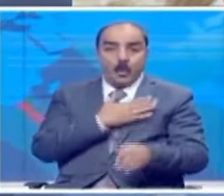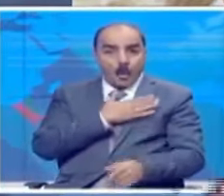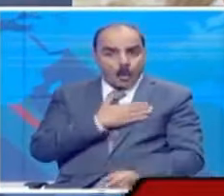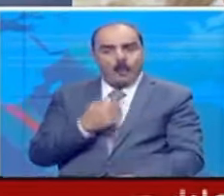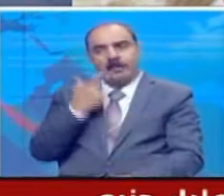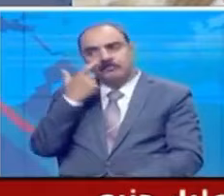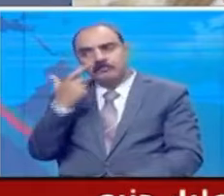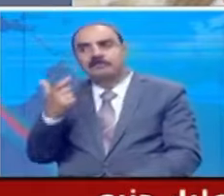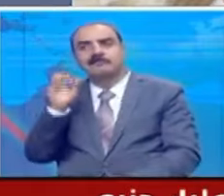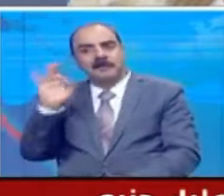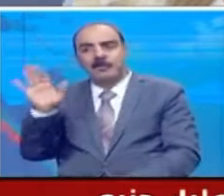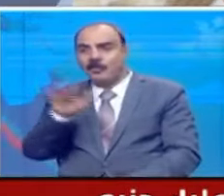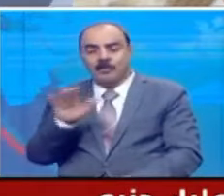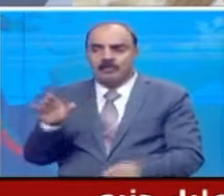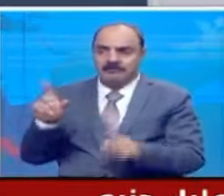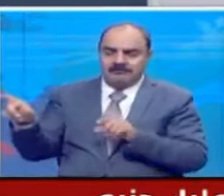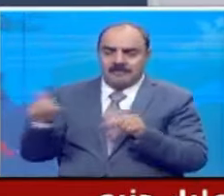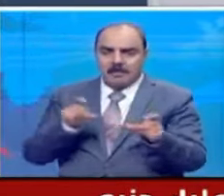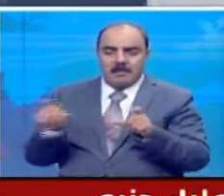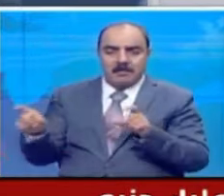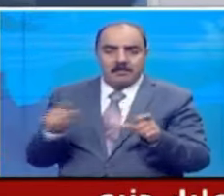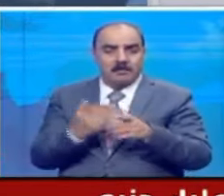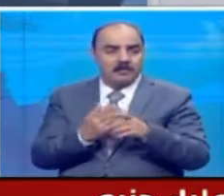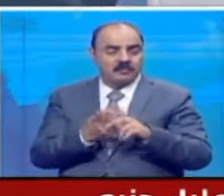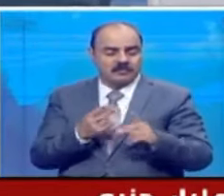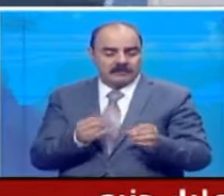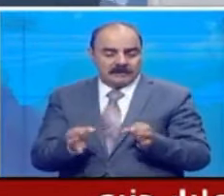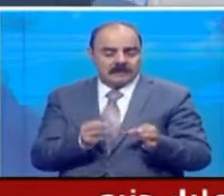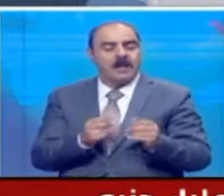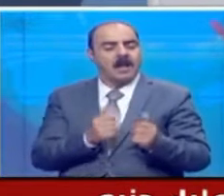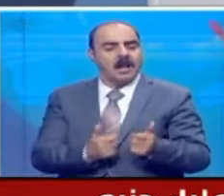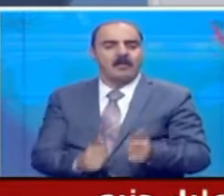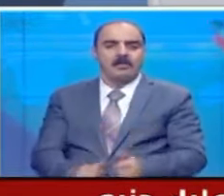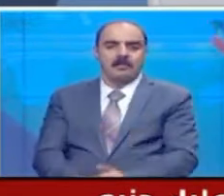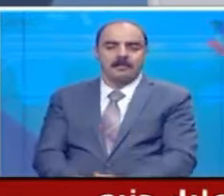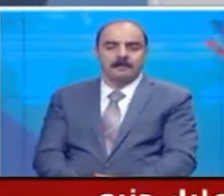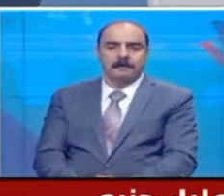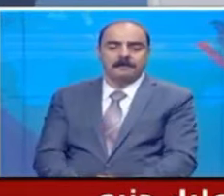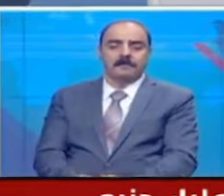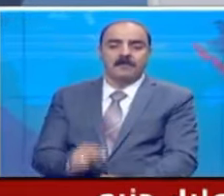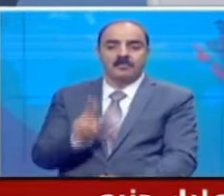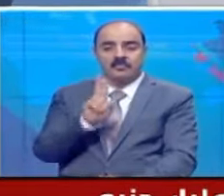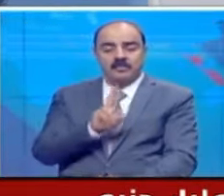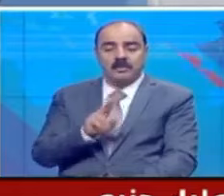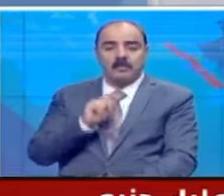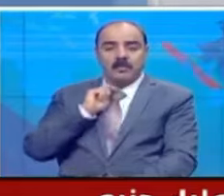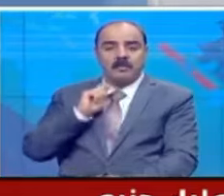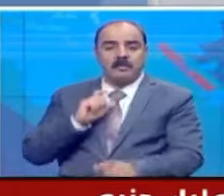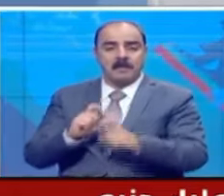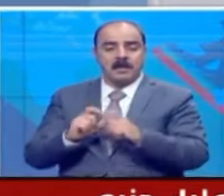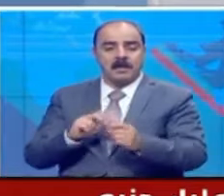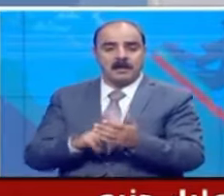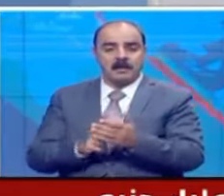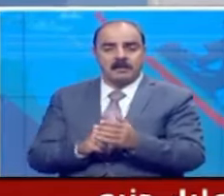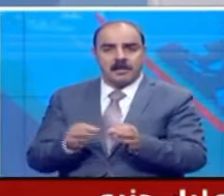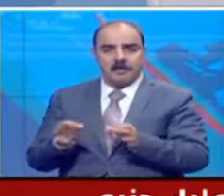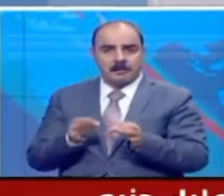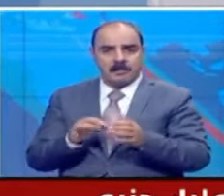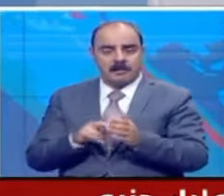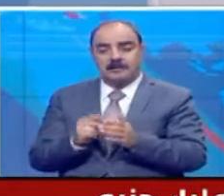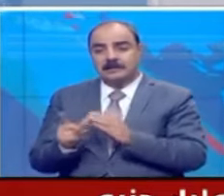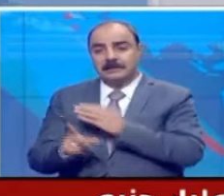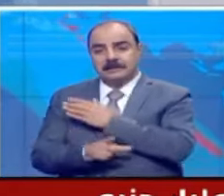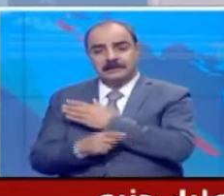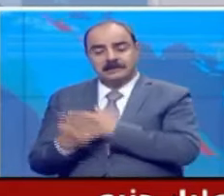يكون تأثيرها إيجابي بشكل كبير جدا على المواطن خلال الفترة المقبلة. دكتور محمد، محافظ البنك المركزي أو اللجنة التنسيقية الأسبوع